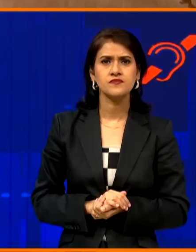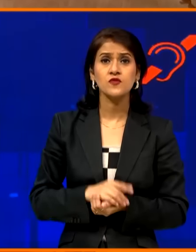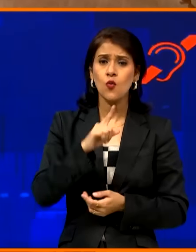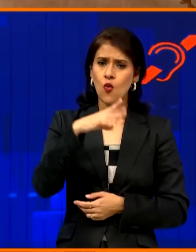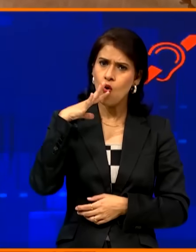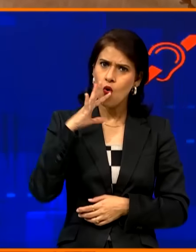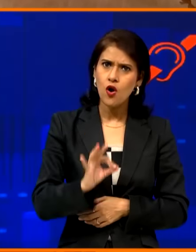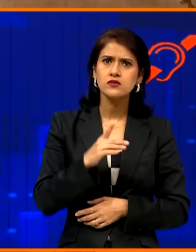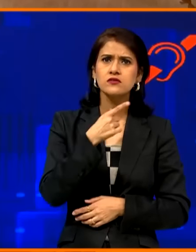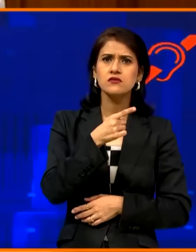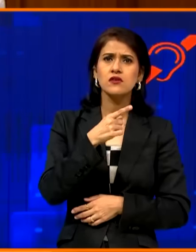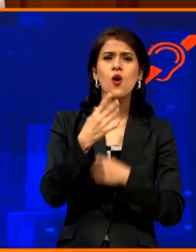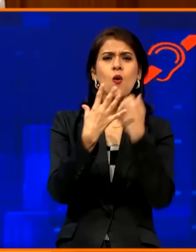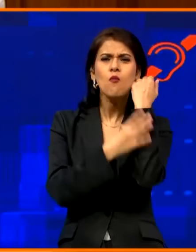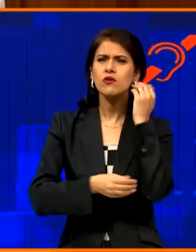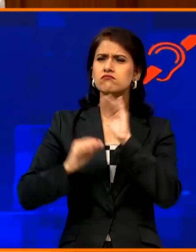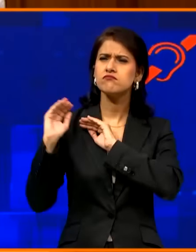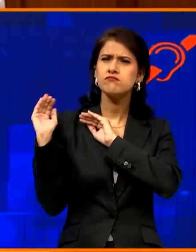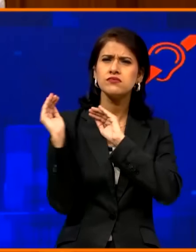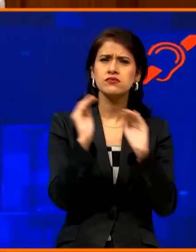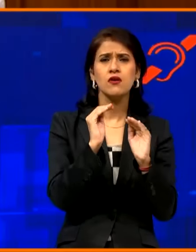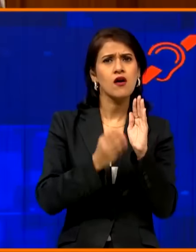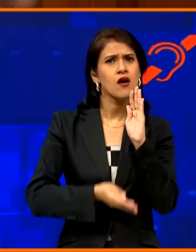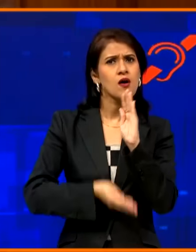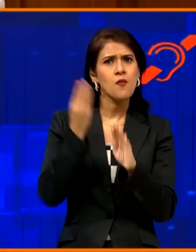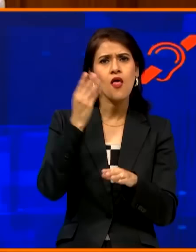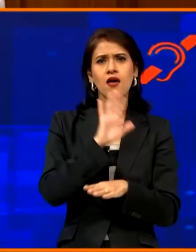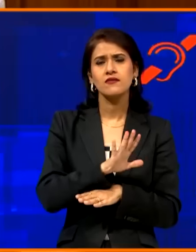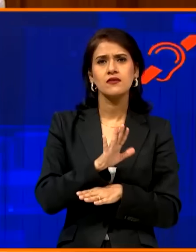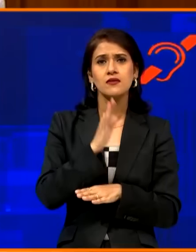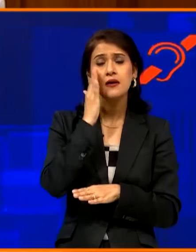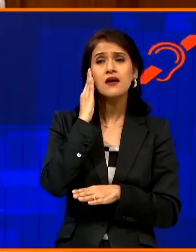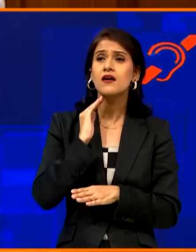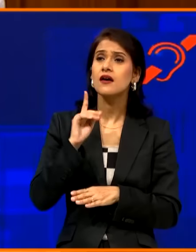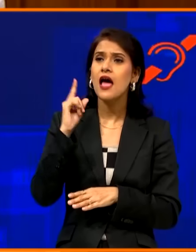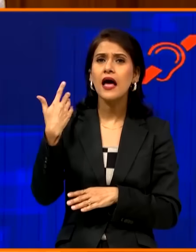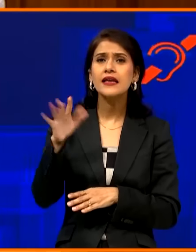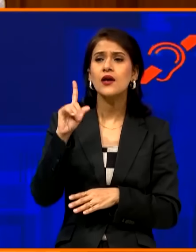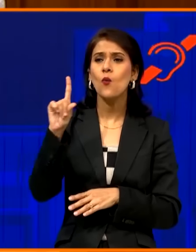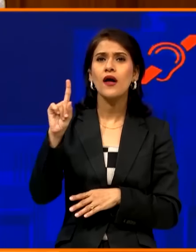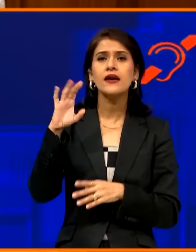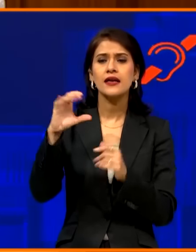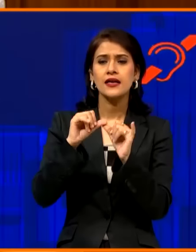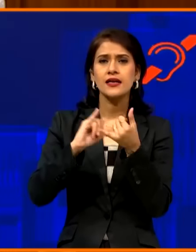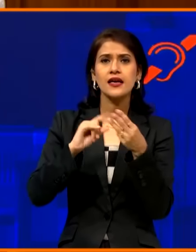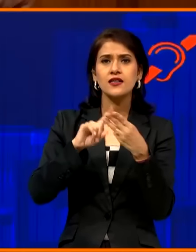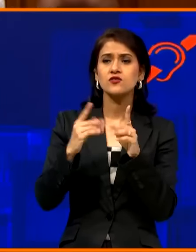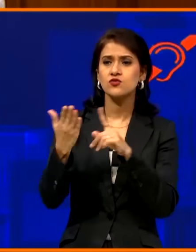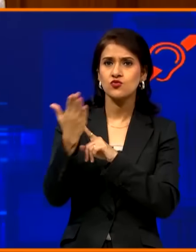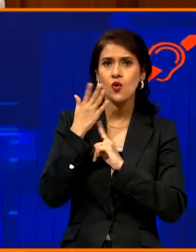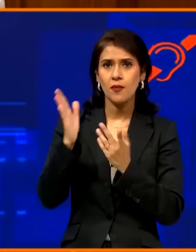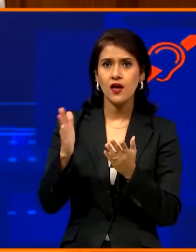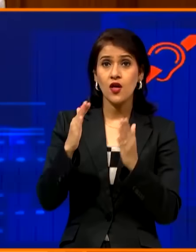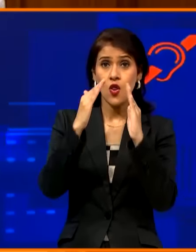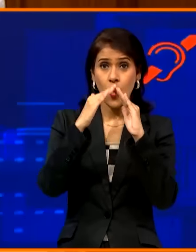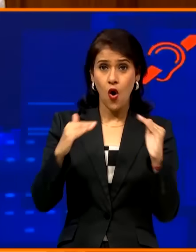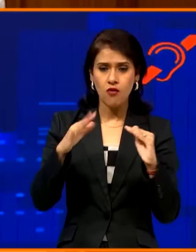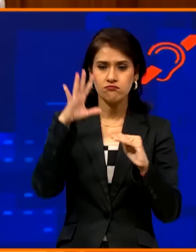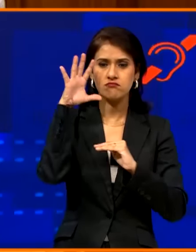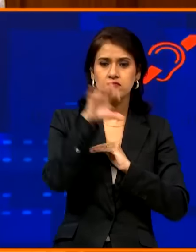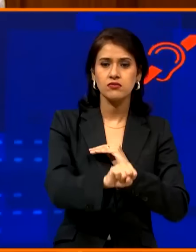गरीबों का मसीहा था आप क्या कह आप कोई एक केस उनका ऐसा नहीं दिखा सकते हैं जिसमें किसी के मकान पर उन्होंने